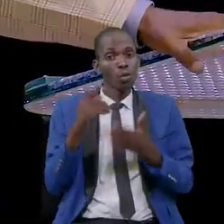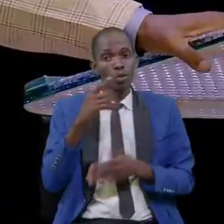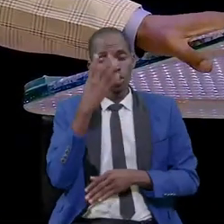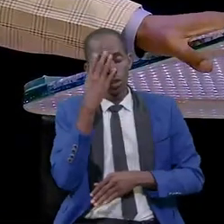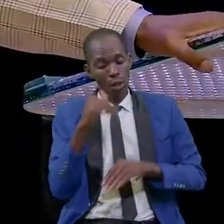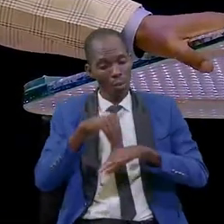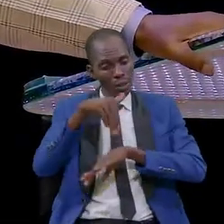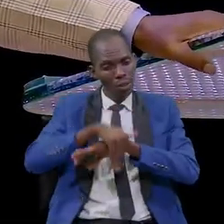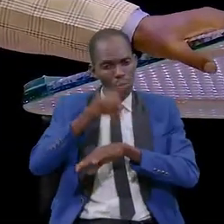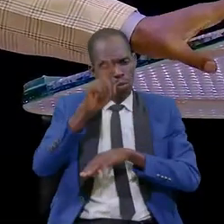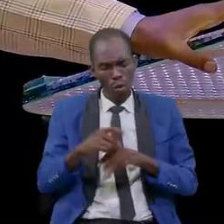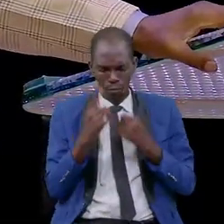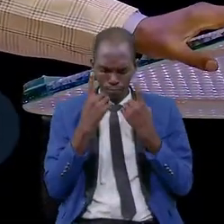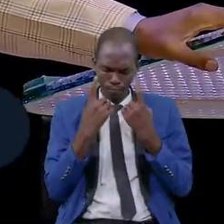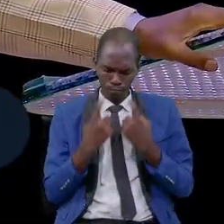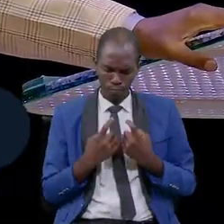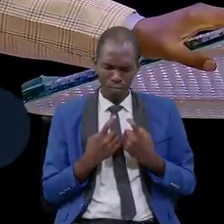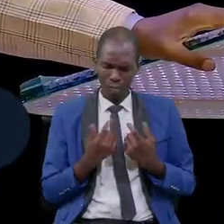ou au son du coq,